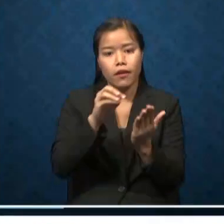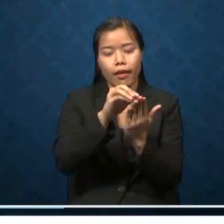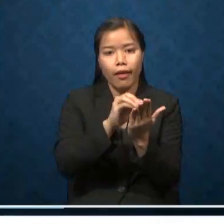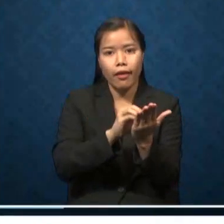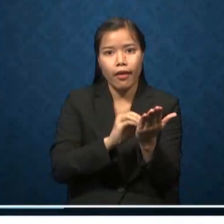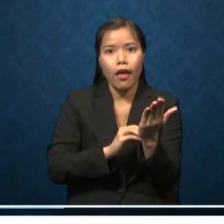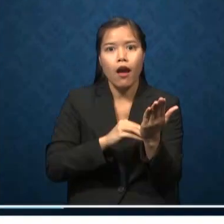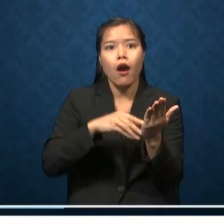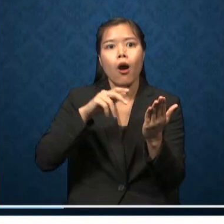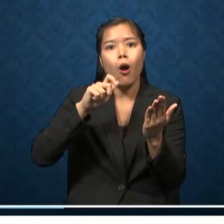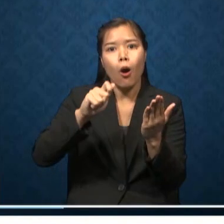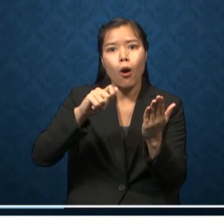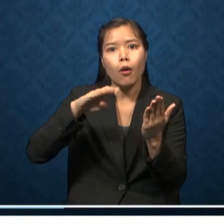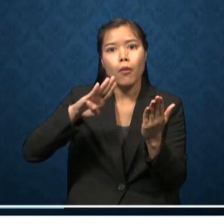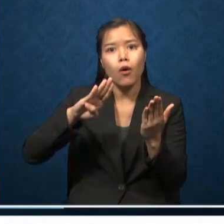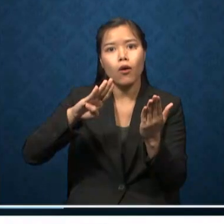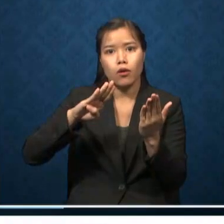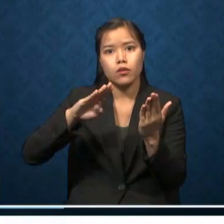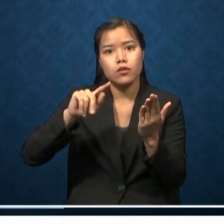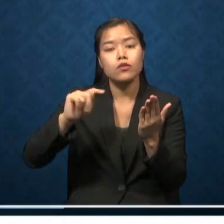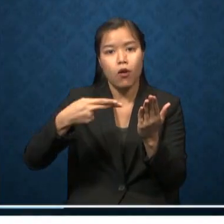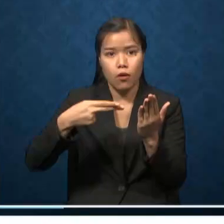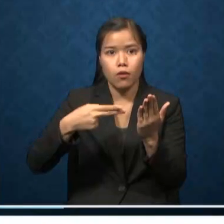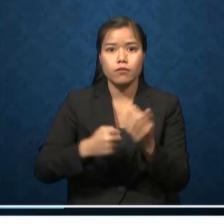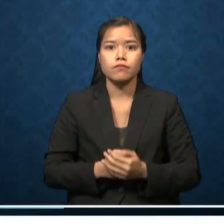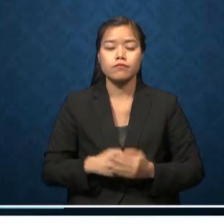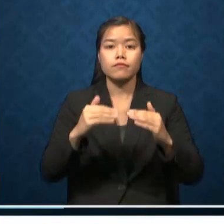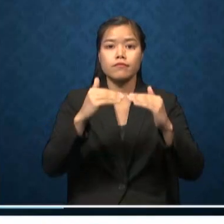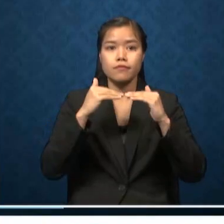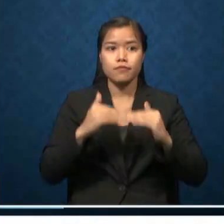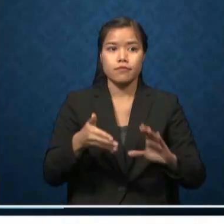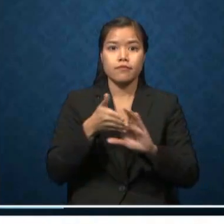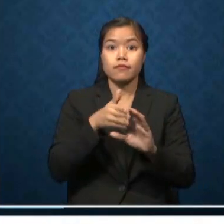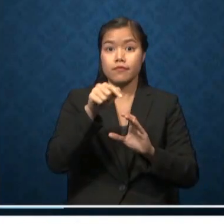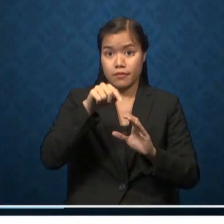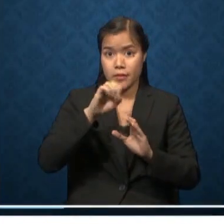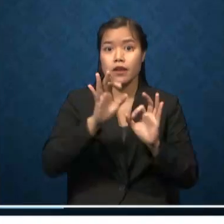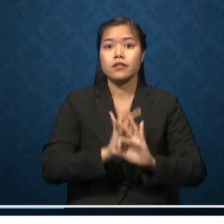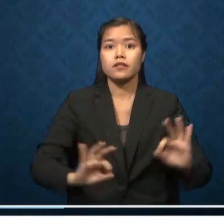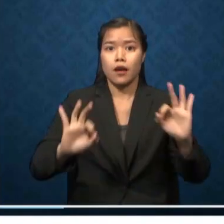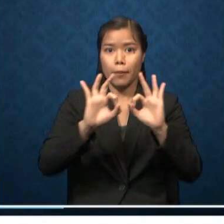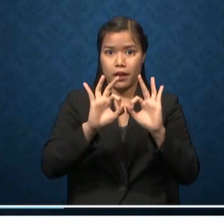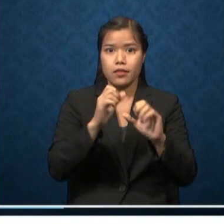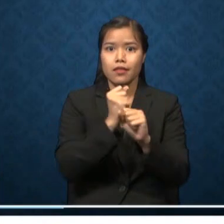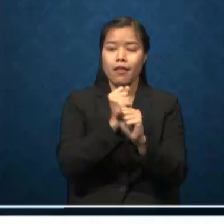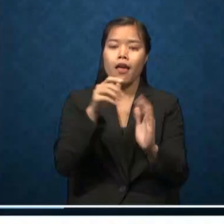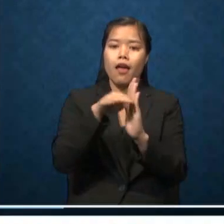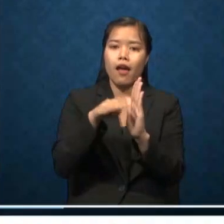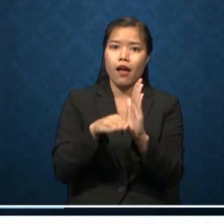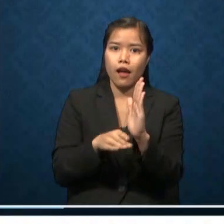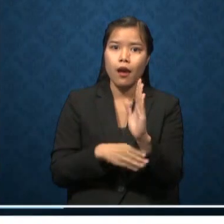ในการติดตั้งเรื่องของทำชมรมผู้สูงอายุสไลด์ถัดมาเป็นสไลด์สำคัญนะคะก็คือผลการดำเนินเินงานพบ